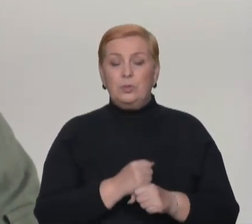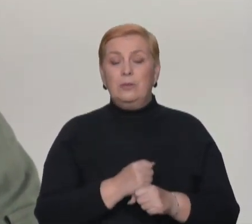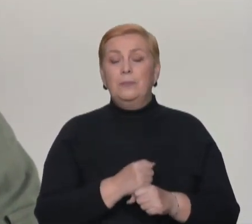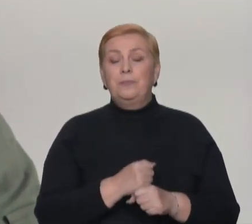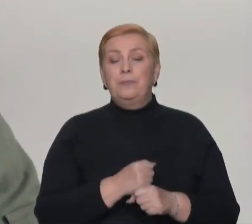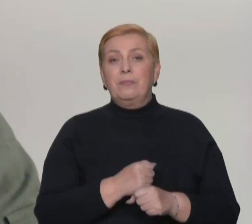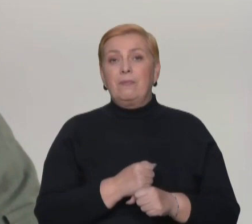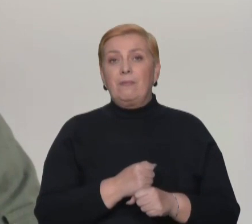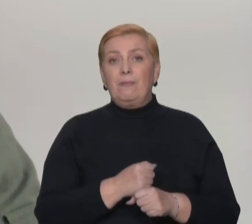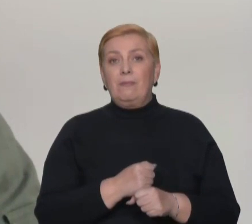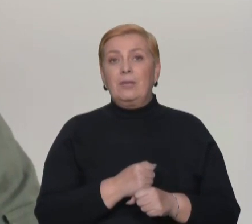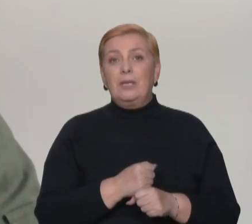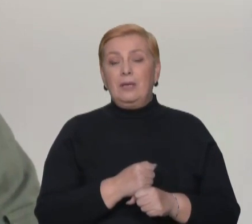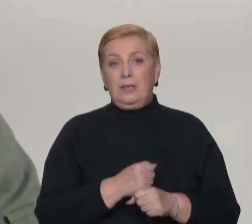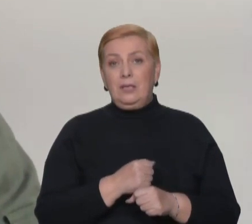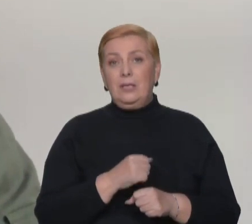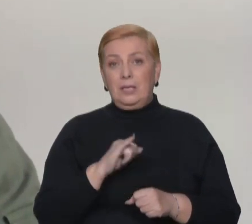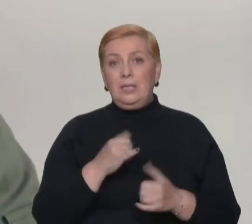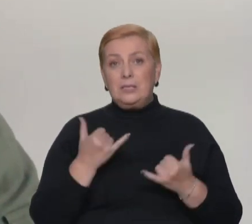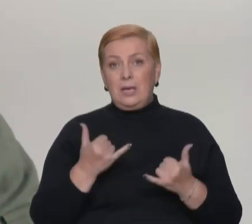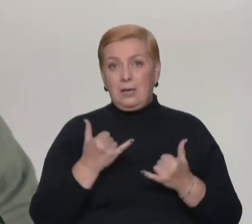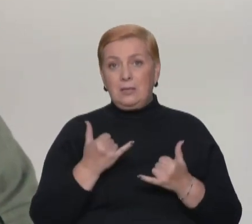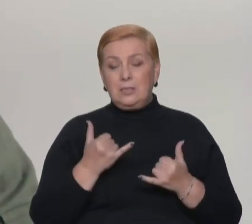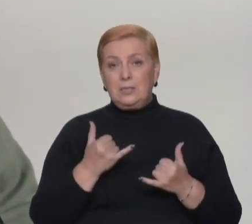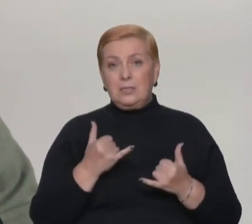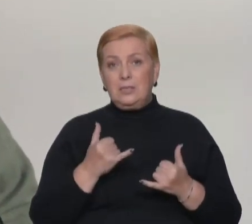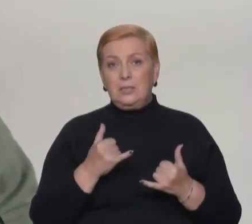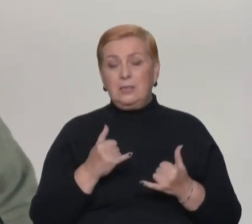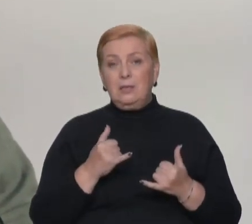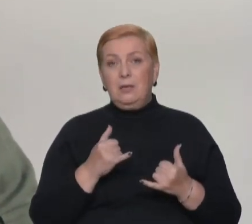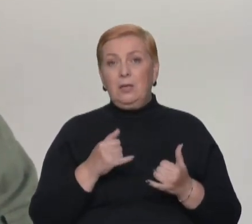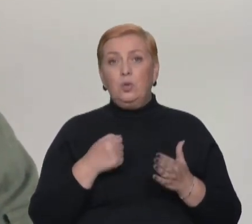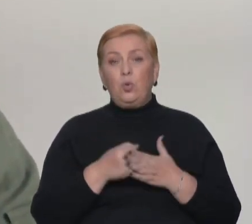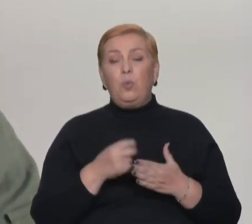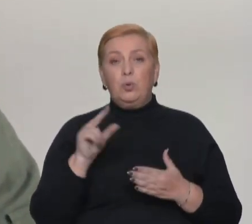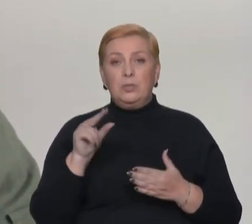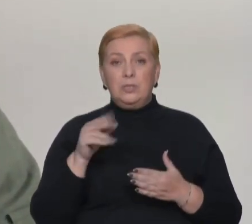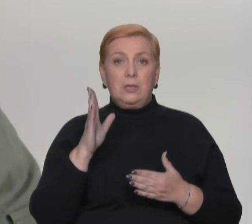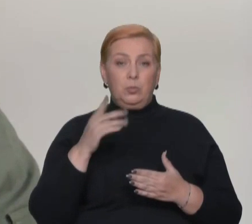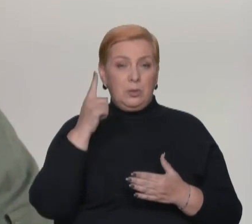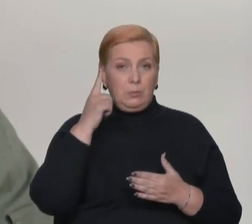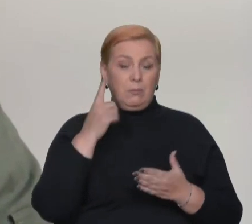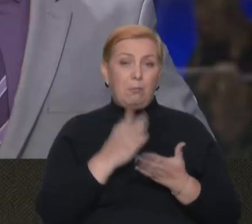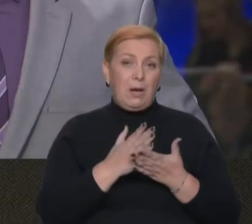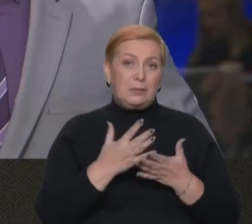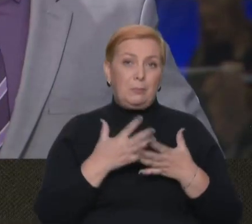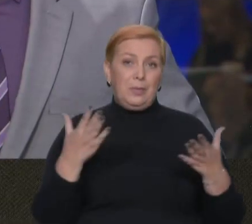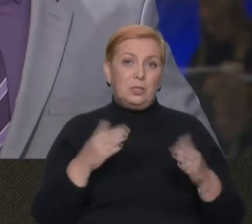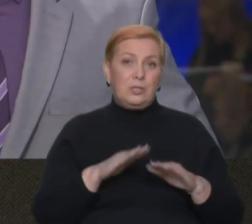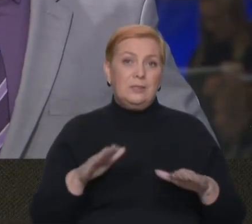правоохоронця и в Му напрямку и за на Поло буде маль